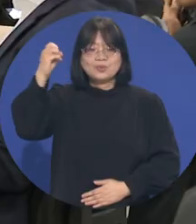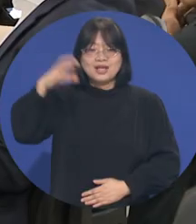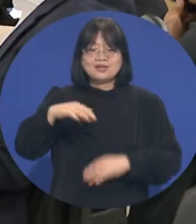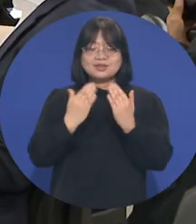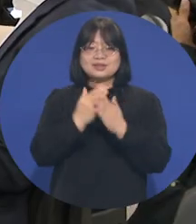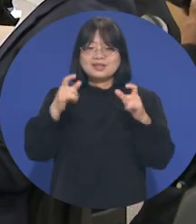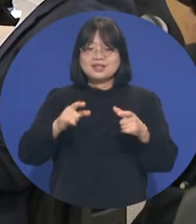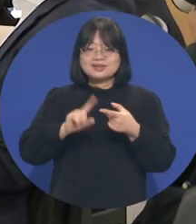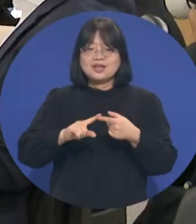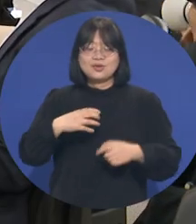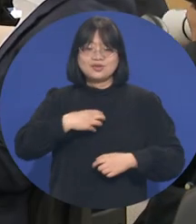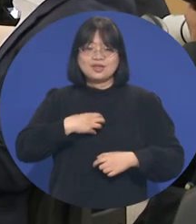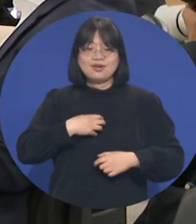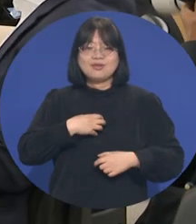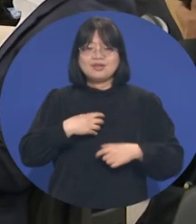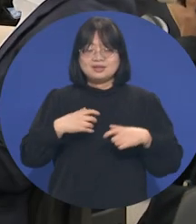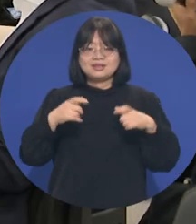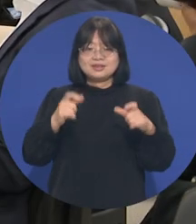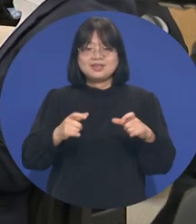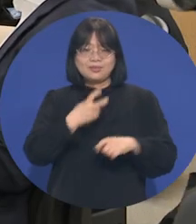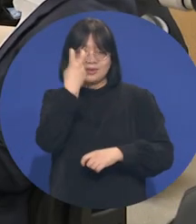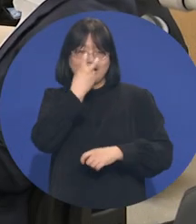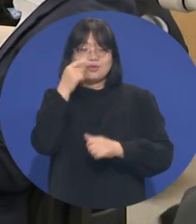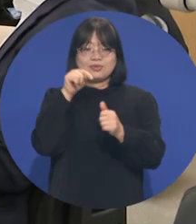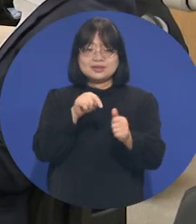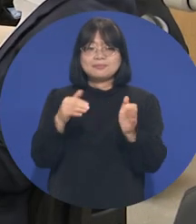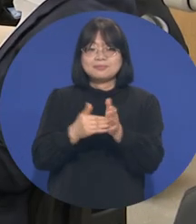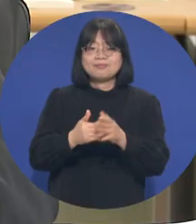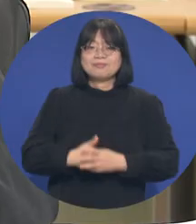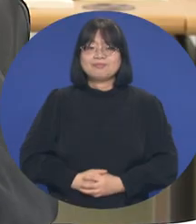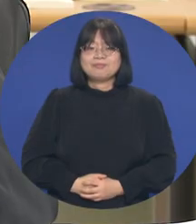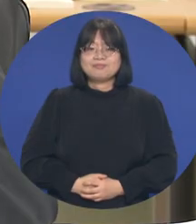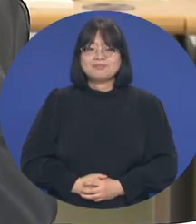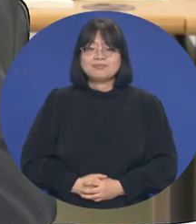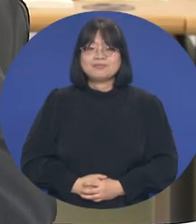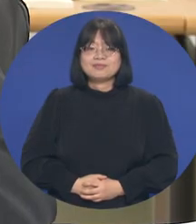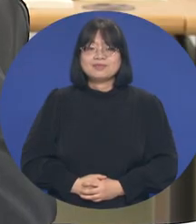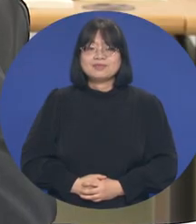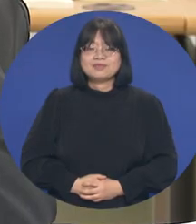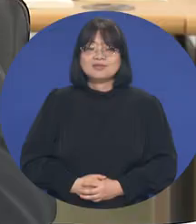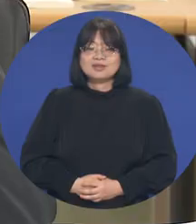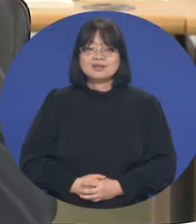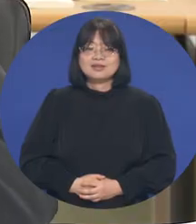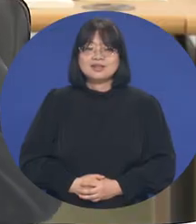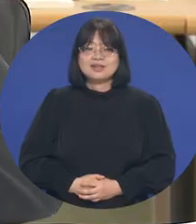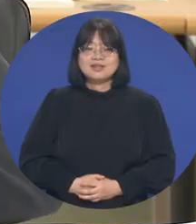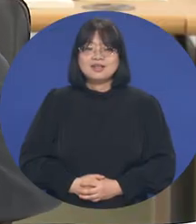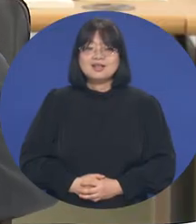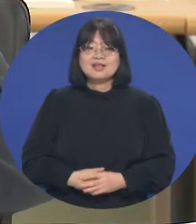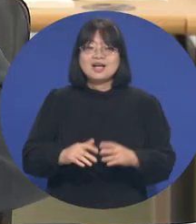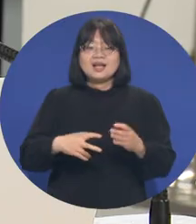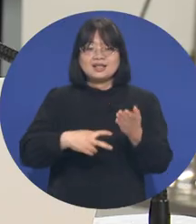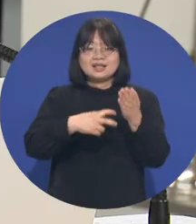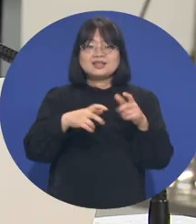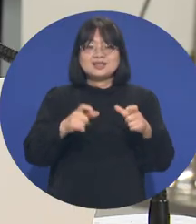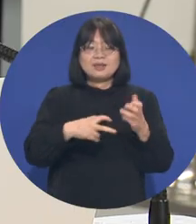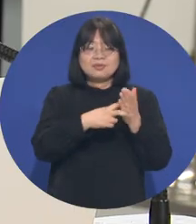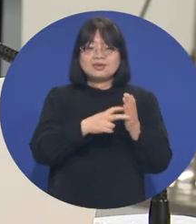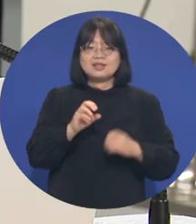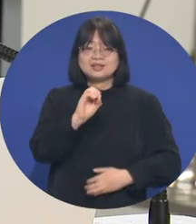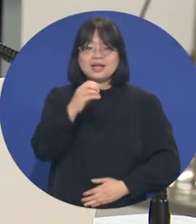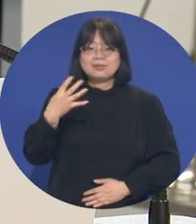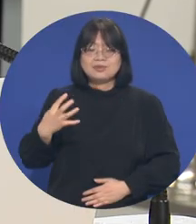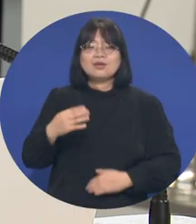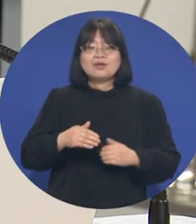대한 위험구역 설정을 검토하라고 지시했다고 말했습니다. 이외에도 이날 국감에서는 지역화폐와